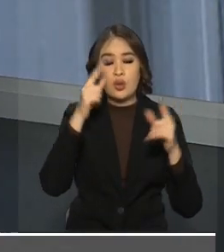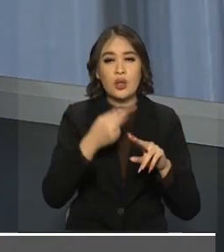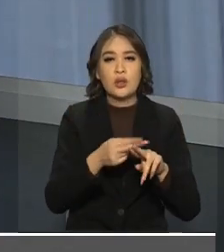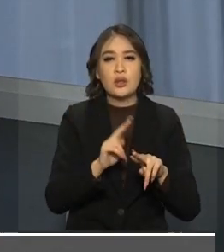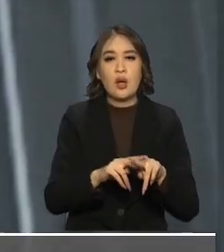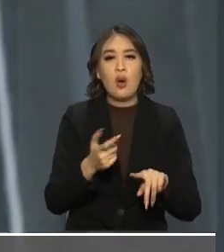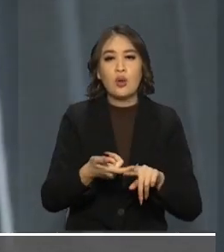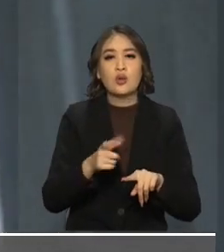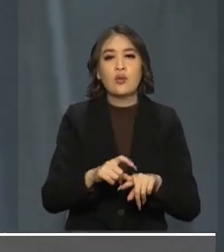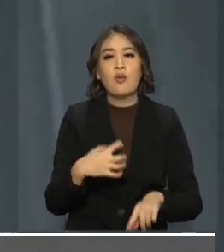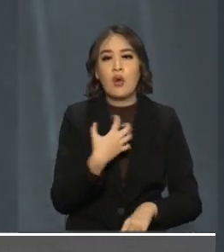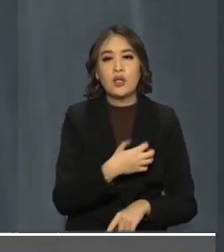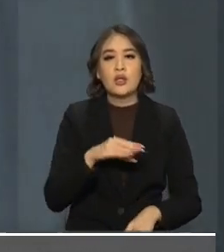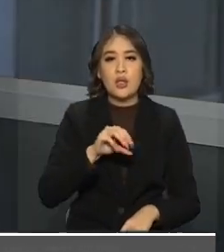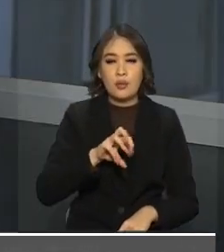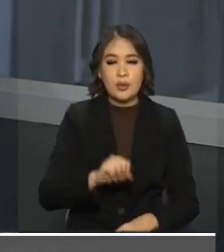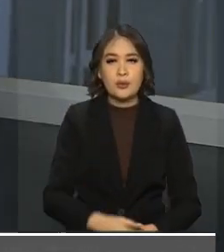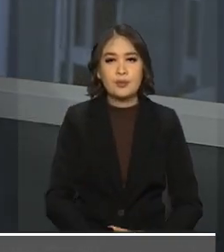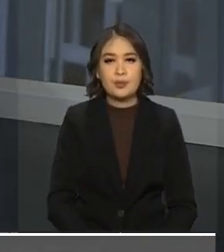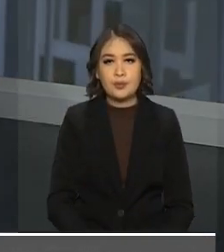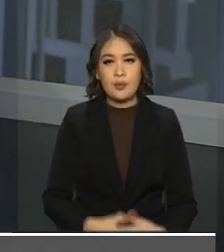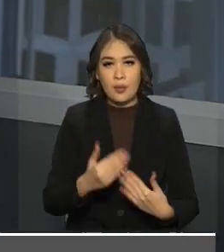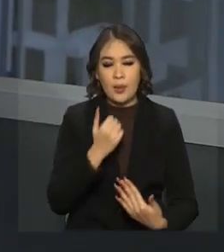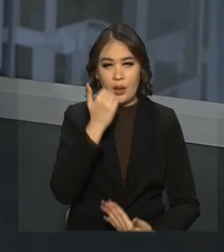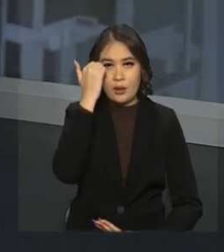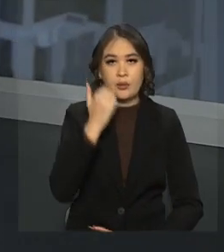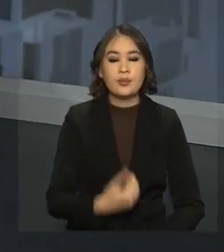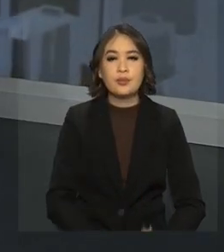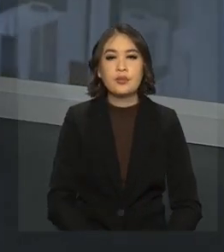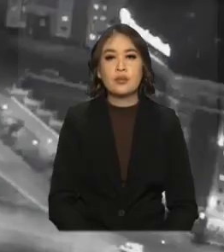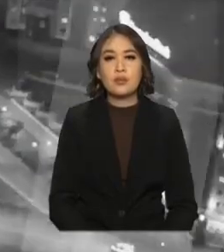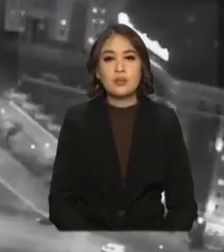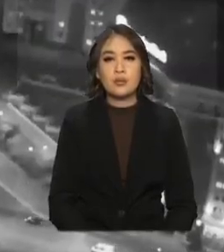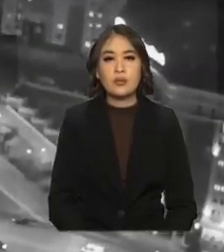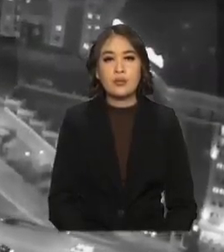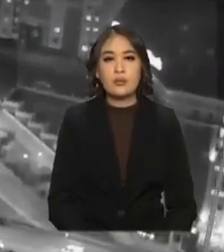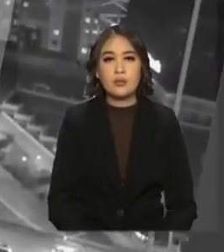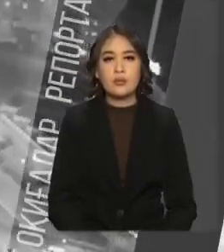очень дискуссионная будет тема. Спасибо вам за уделенное время. До свидания. Всего доброго.